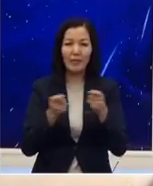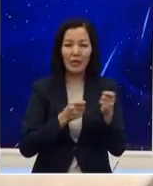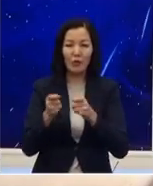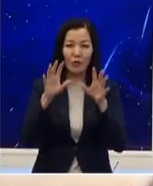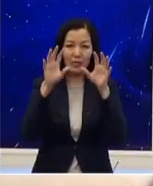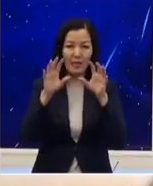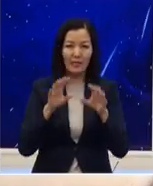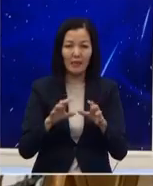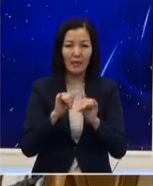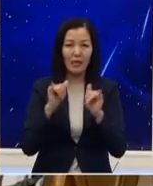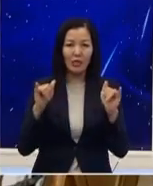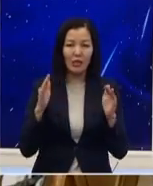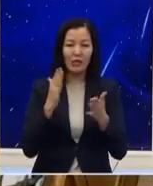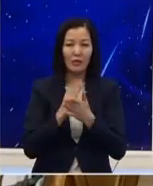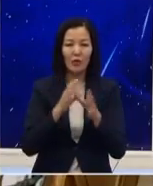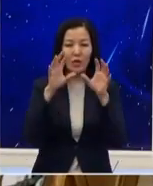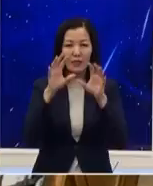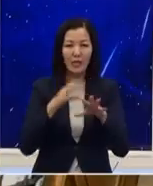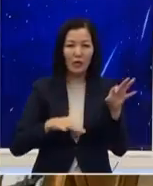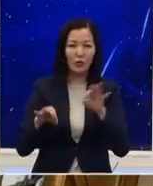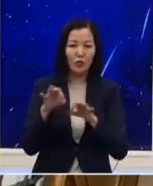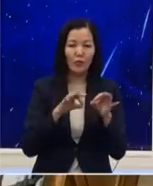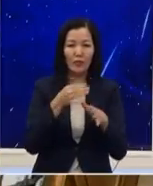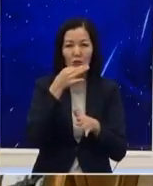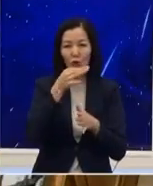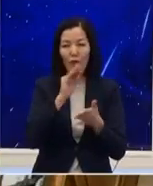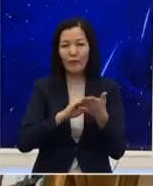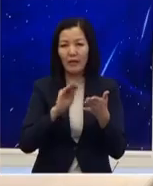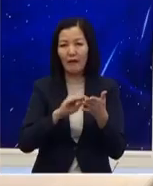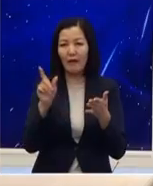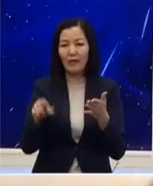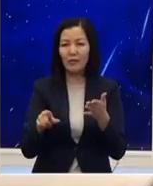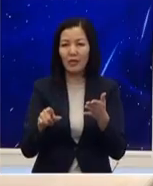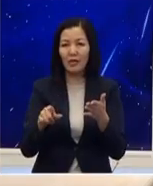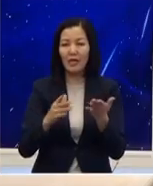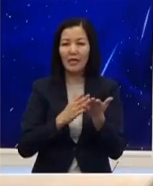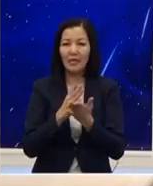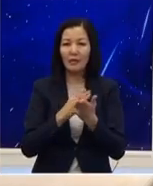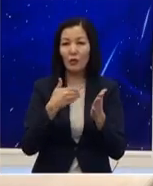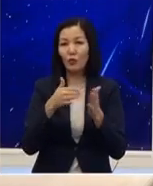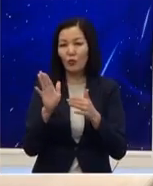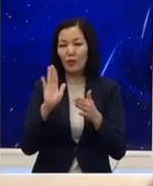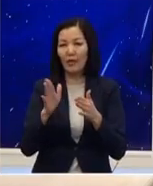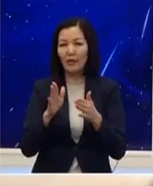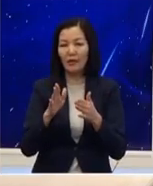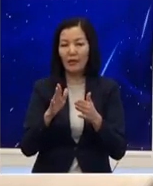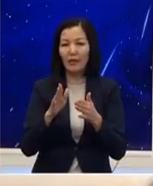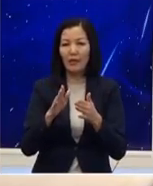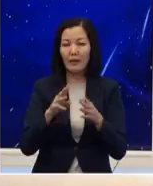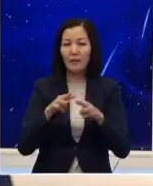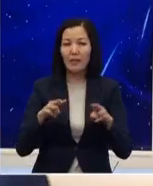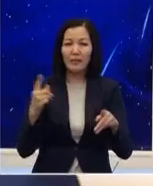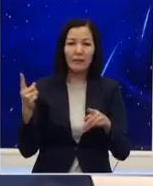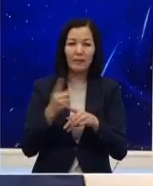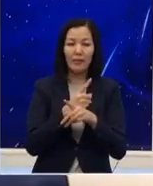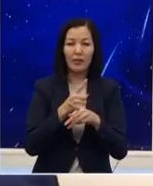одан әрі жетілдіру. Заң жобасы арқылы жауапты хатшы лауазымы қысқартылады, ал оның өкілеттігі министрліктің бірінші басшысы